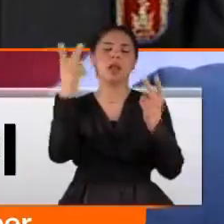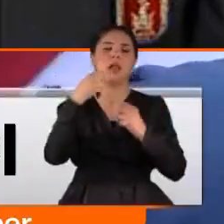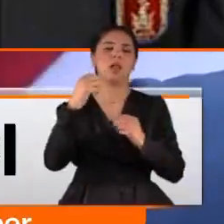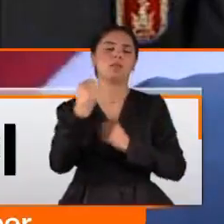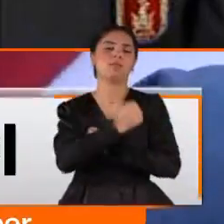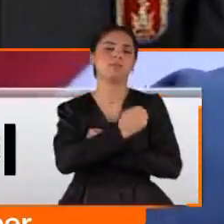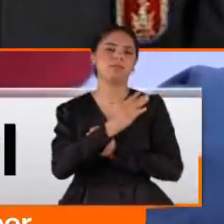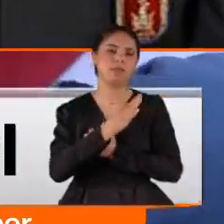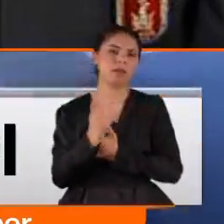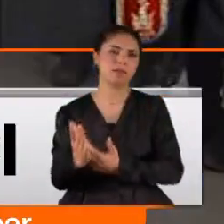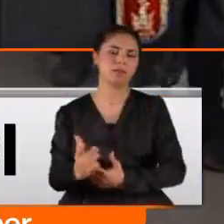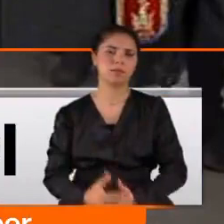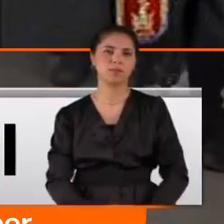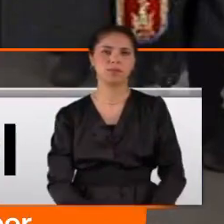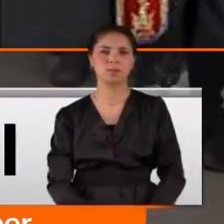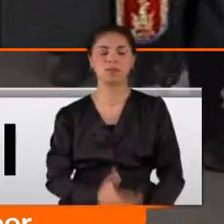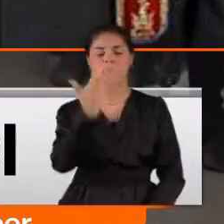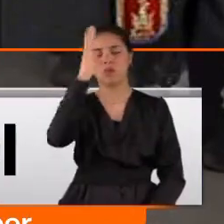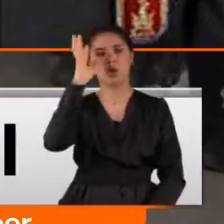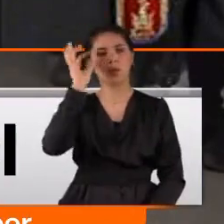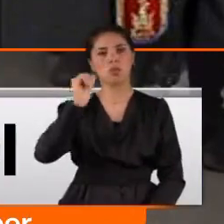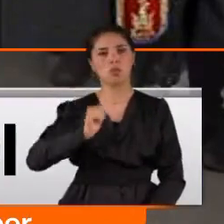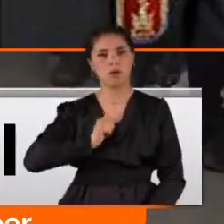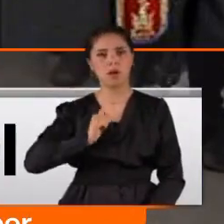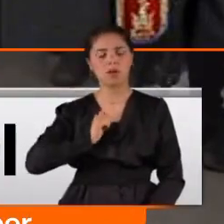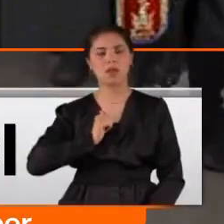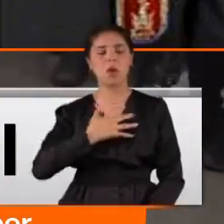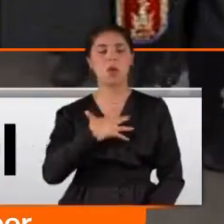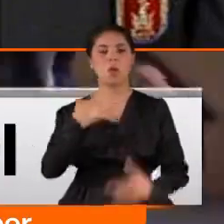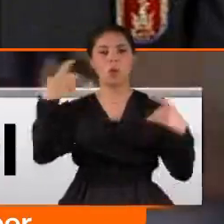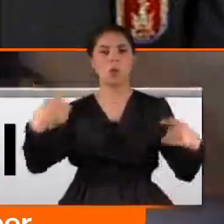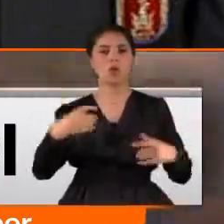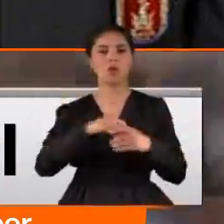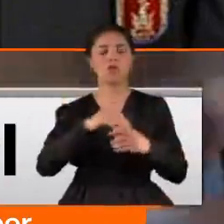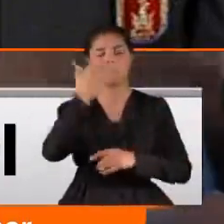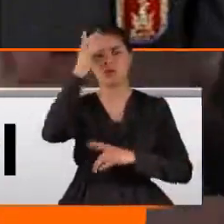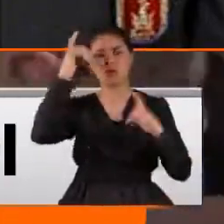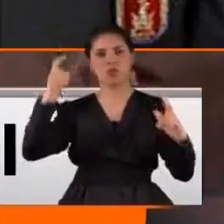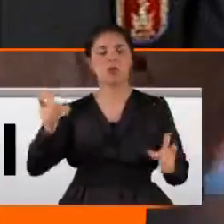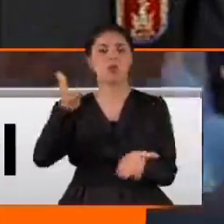huzur benim. Şehit uzman çavuş Konya şehitliğinde defnedildi.